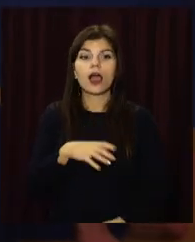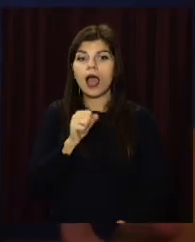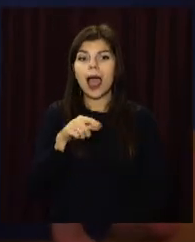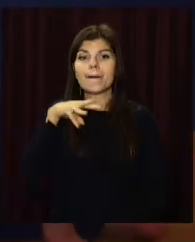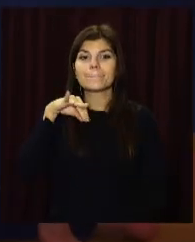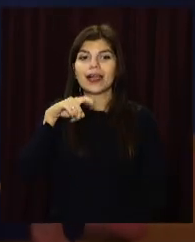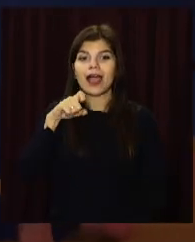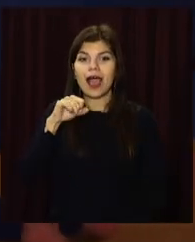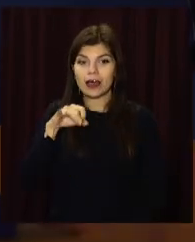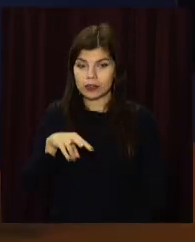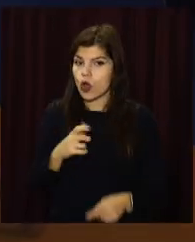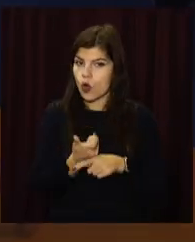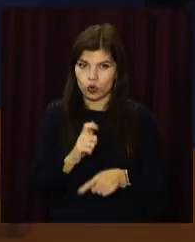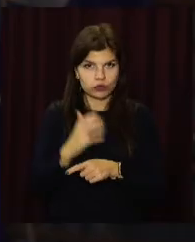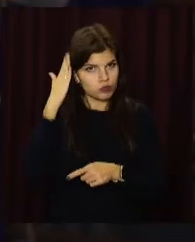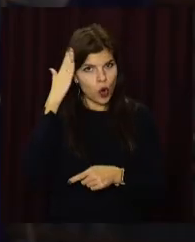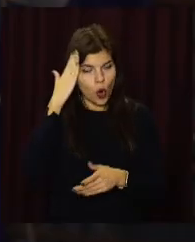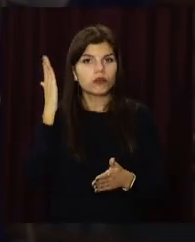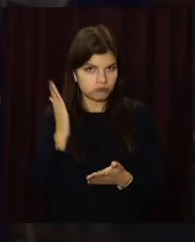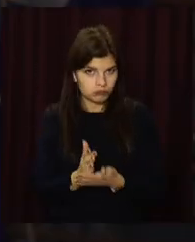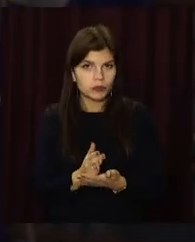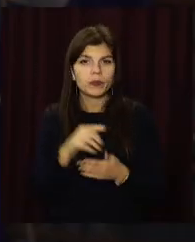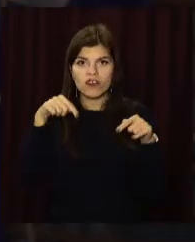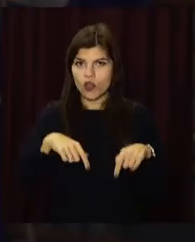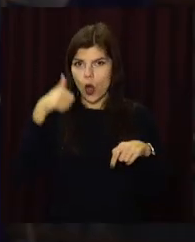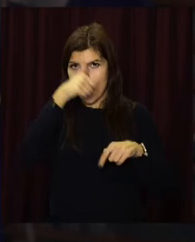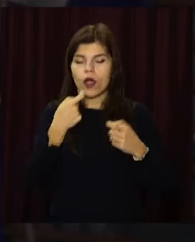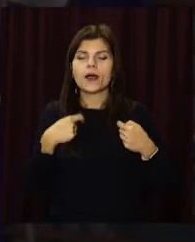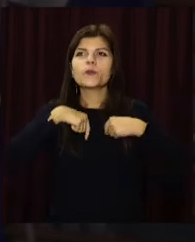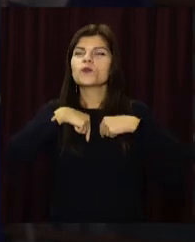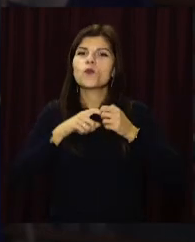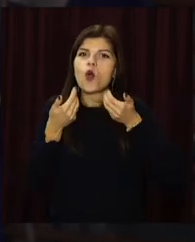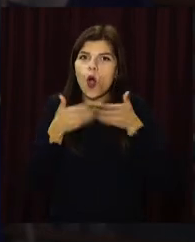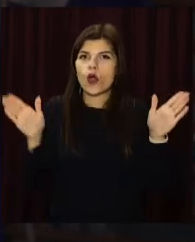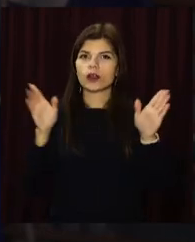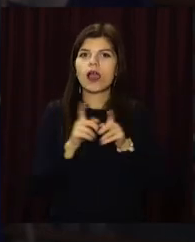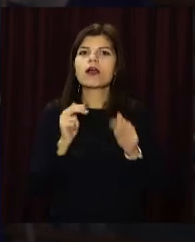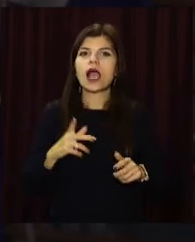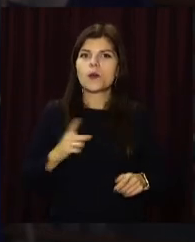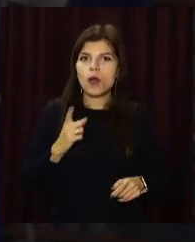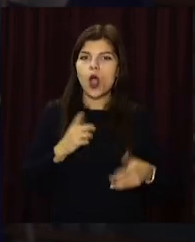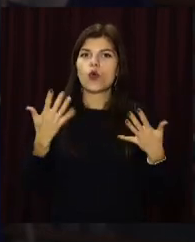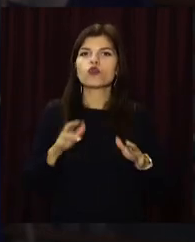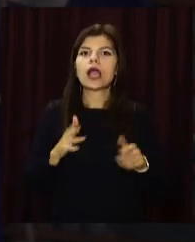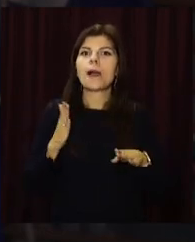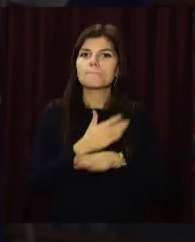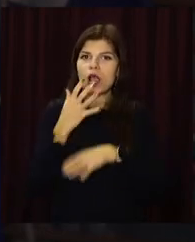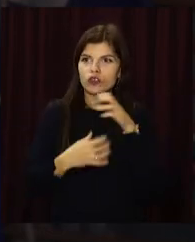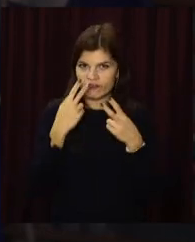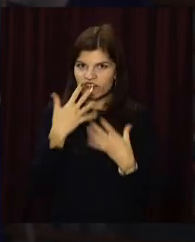тоді дуже перспективний. В цьому році розкрив себе, розкрив як мастер, тепер як уже уже